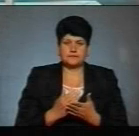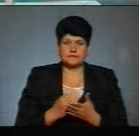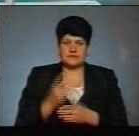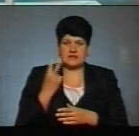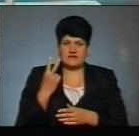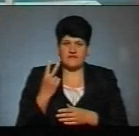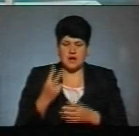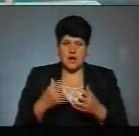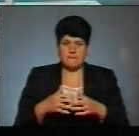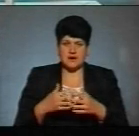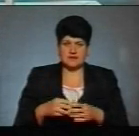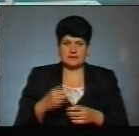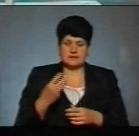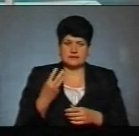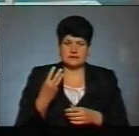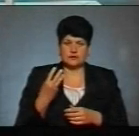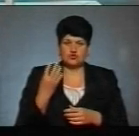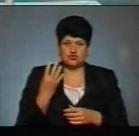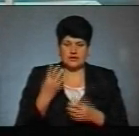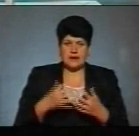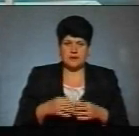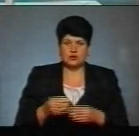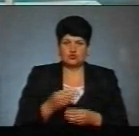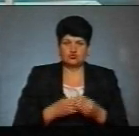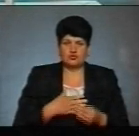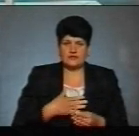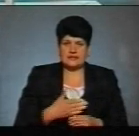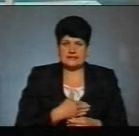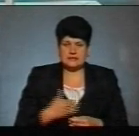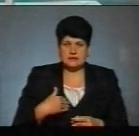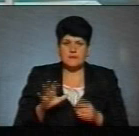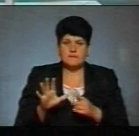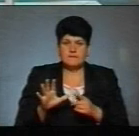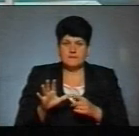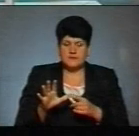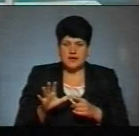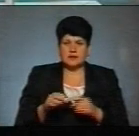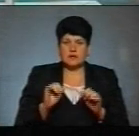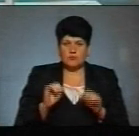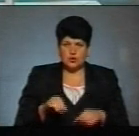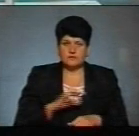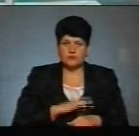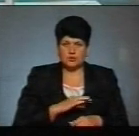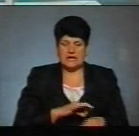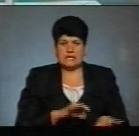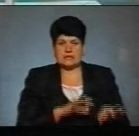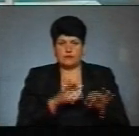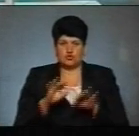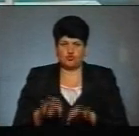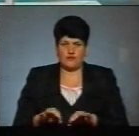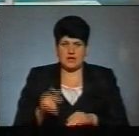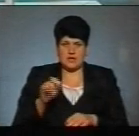два апарати, чотири апарати штучної вентиляції легень і п'ятий апарат, який може використовуватися для транспортування